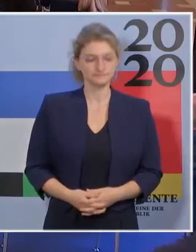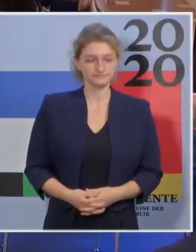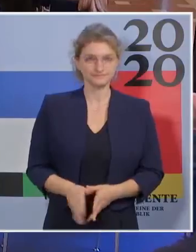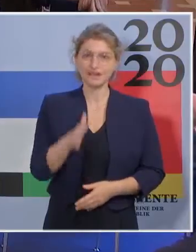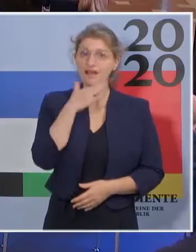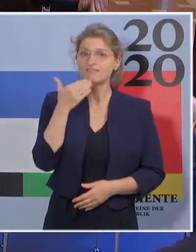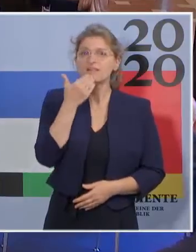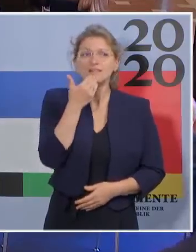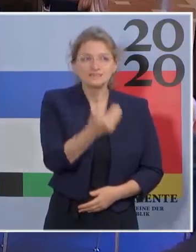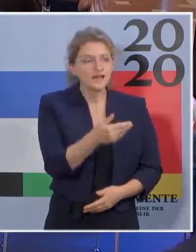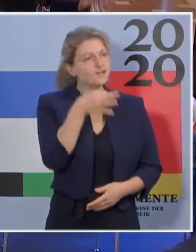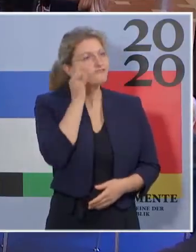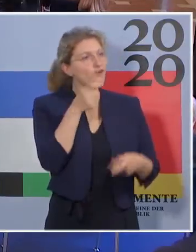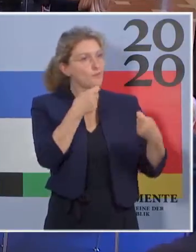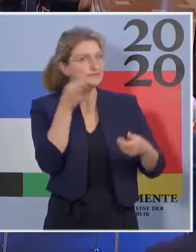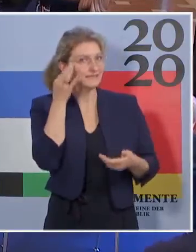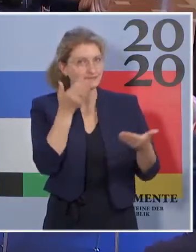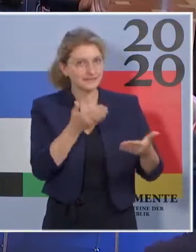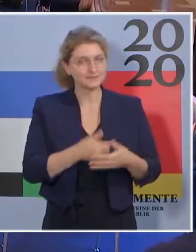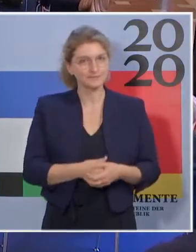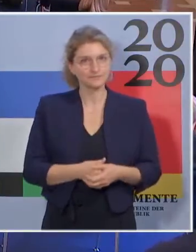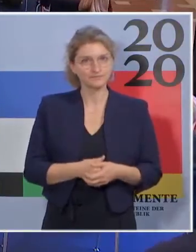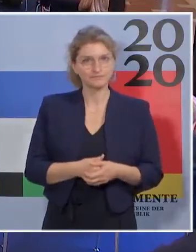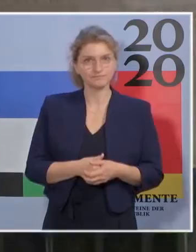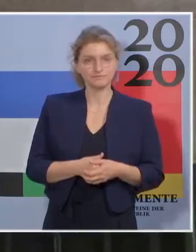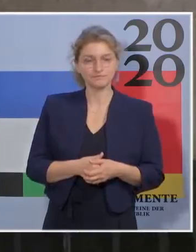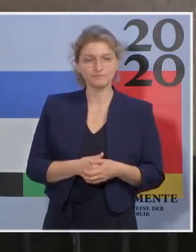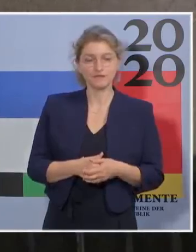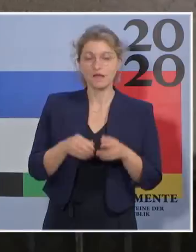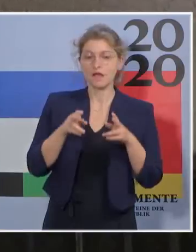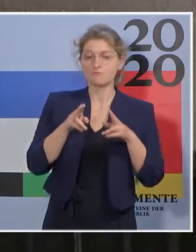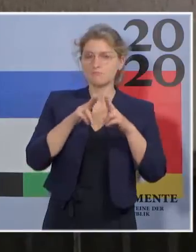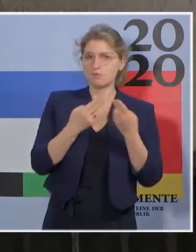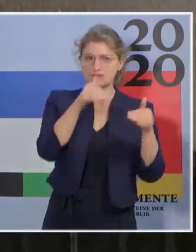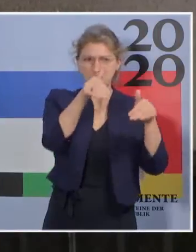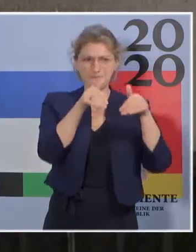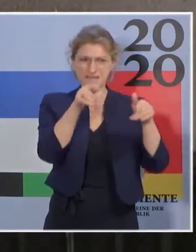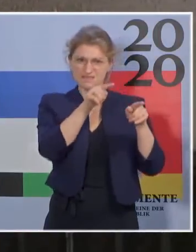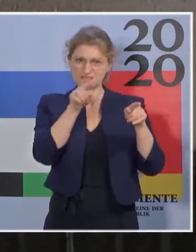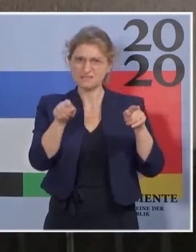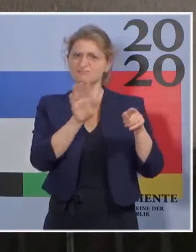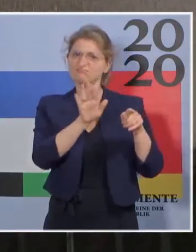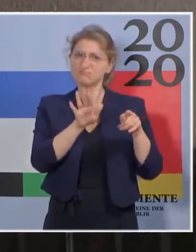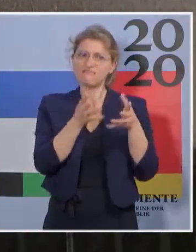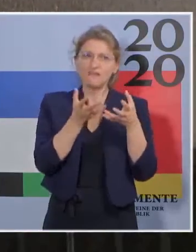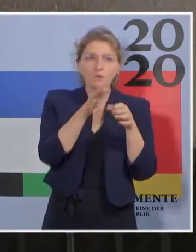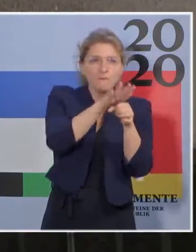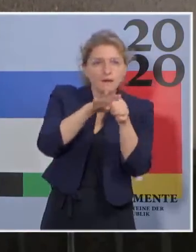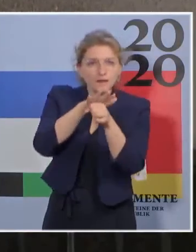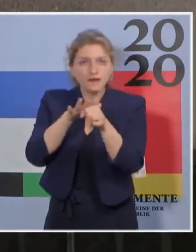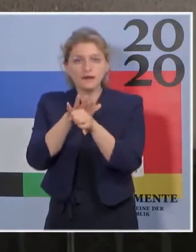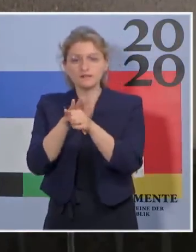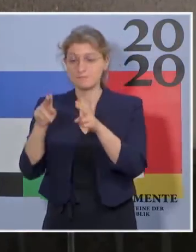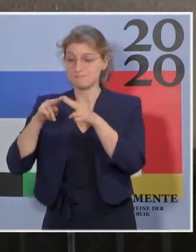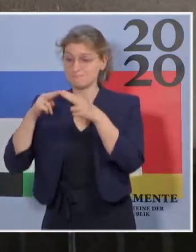Vielen herzlichen Dank, Frau Präsidentin. Die Wirkungsbereiche der Bundesministerien, die Beziehungen des Bundes zu